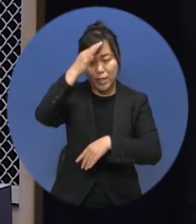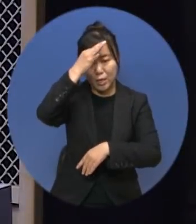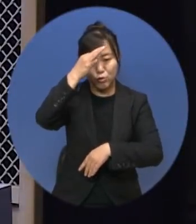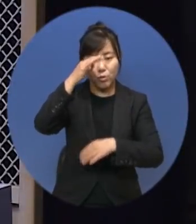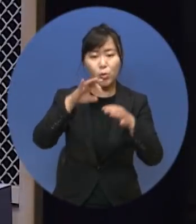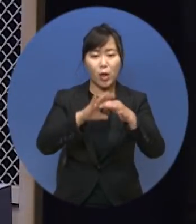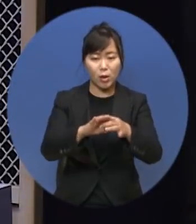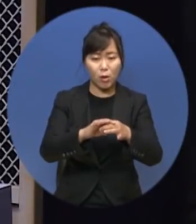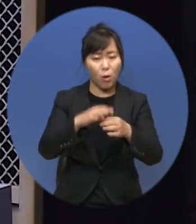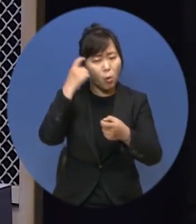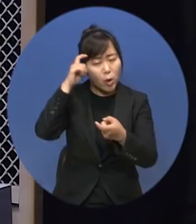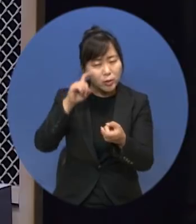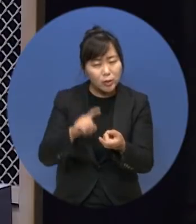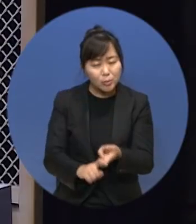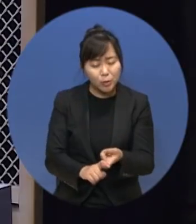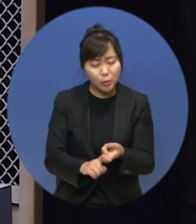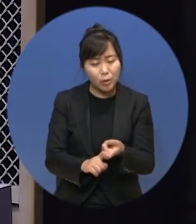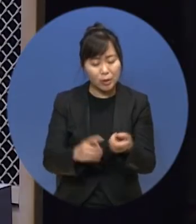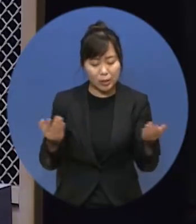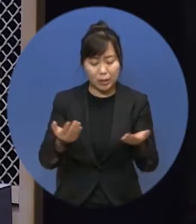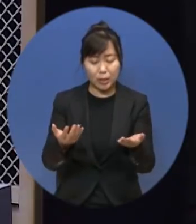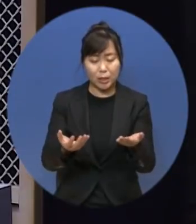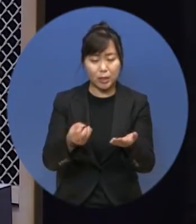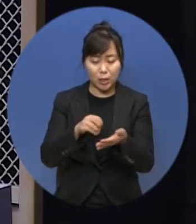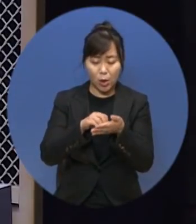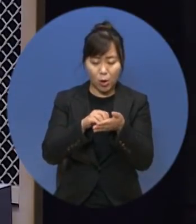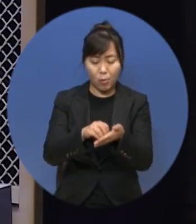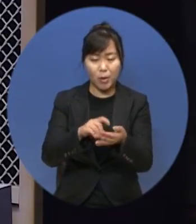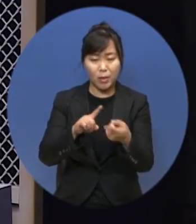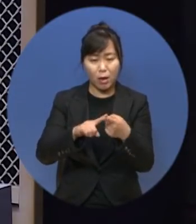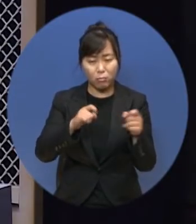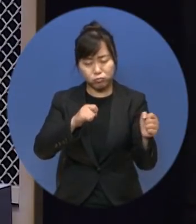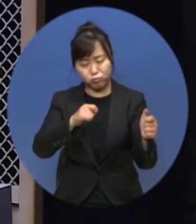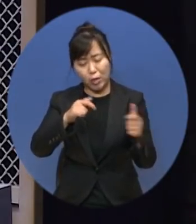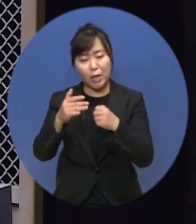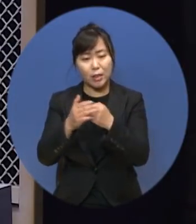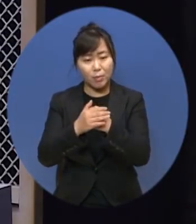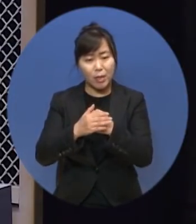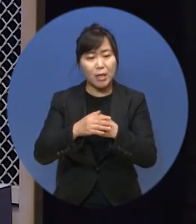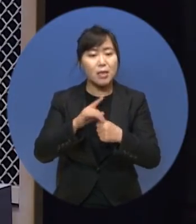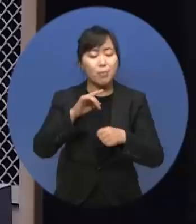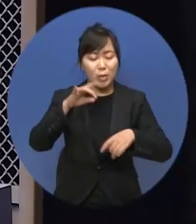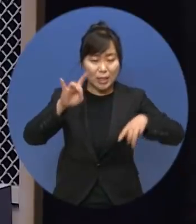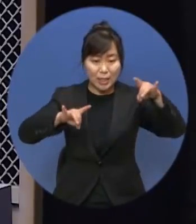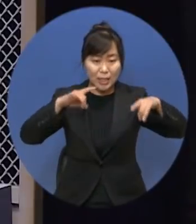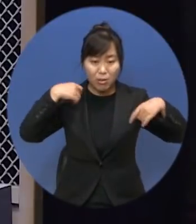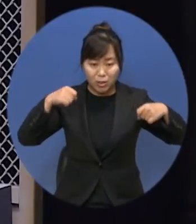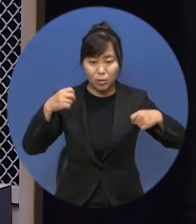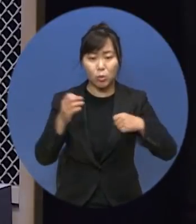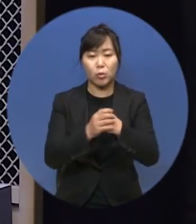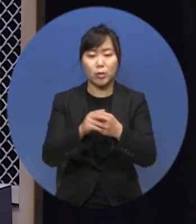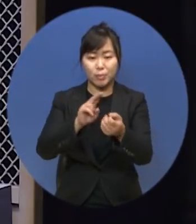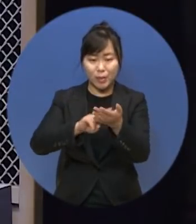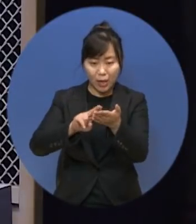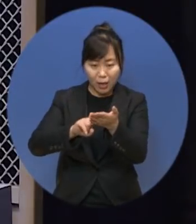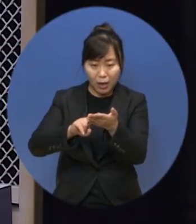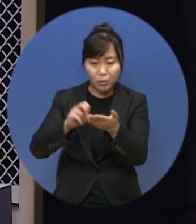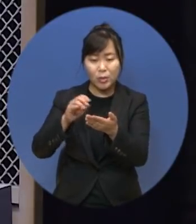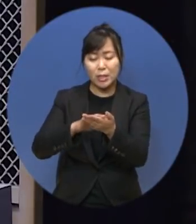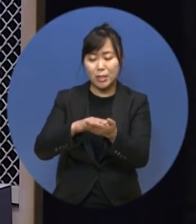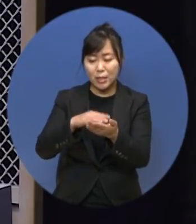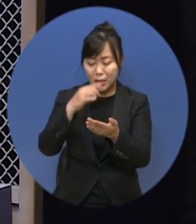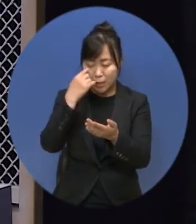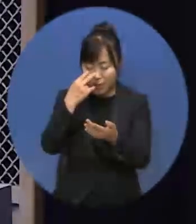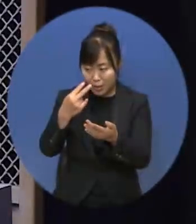분야에 대한 직업적 관심이 증대되면서 인형극 배우라든지 웹툰 작가, 시각